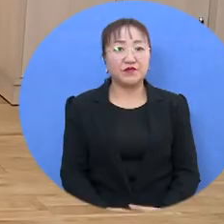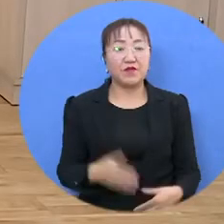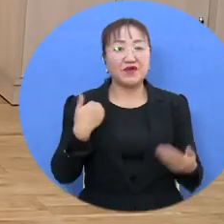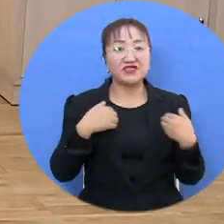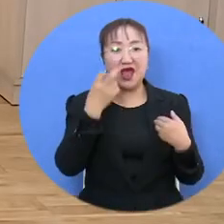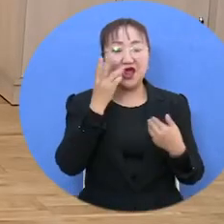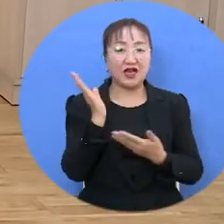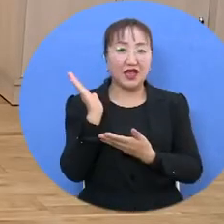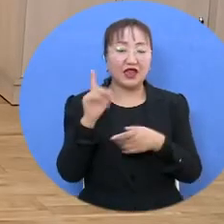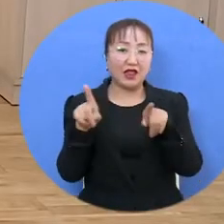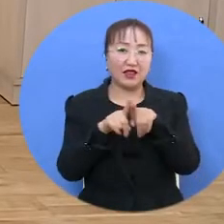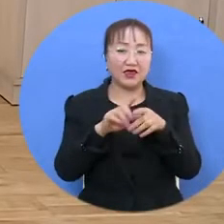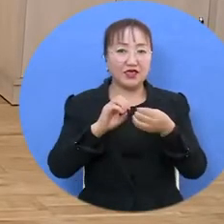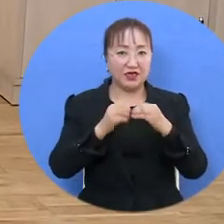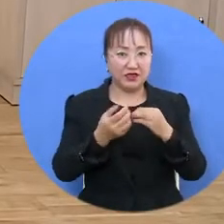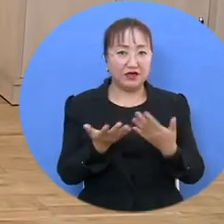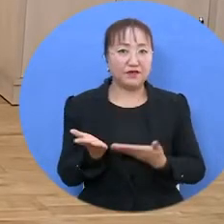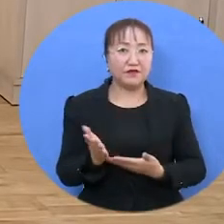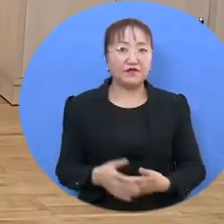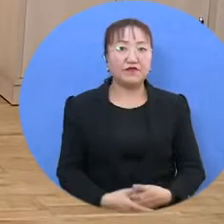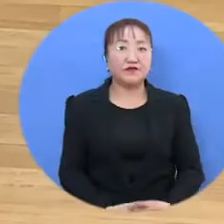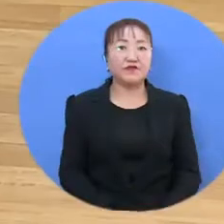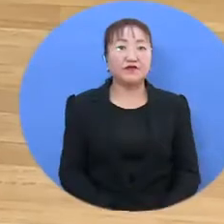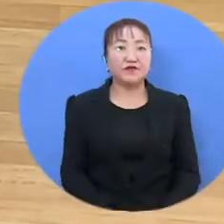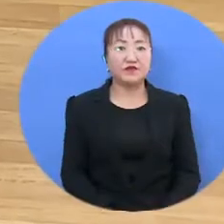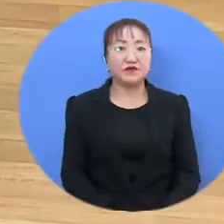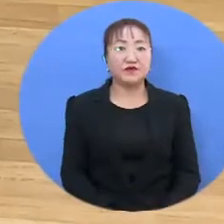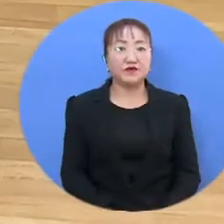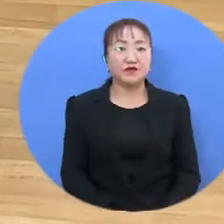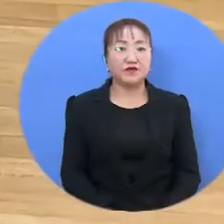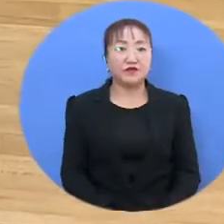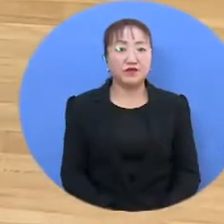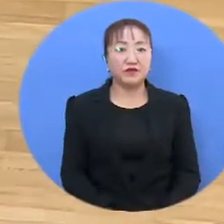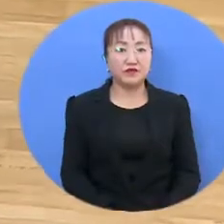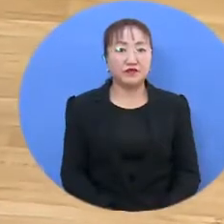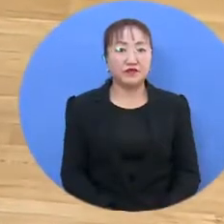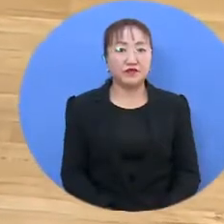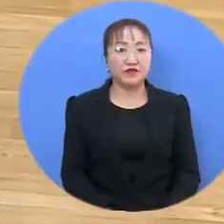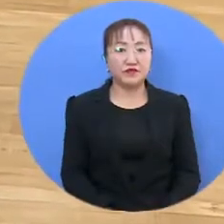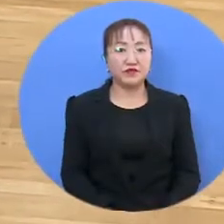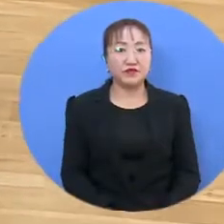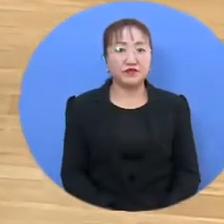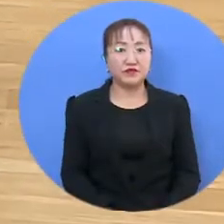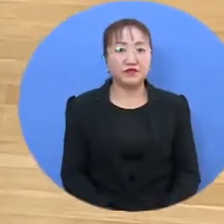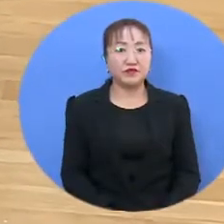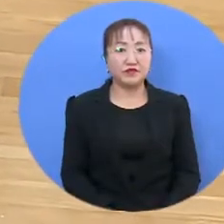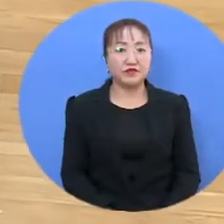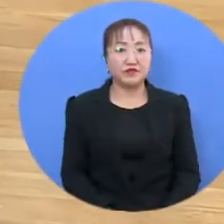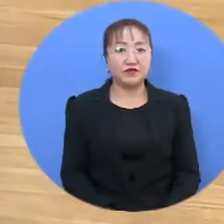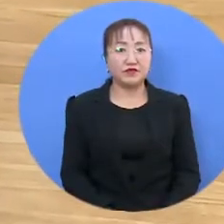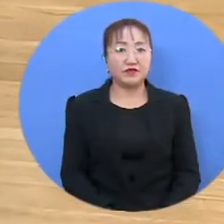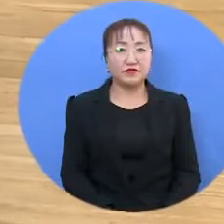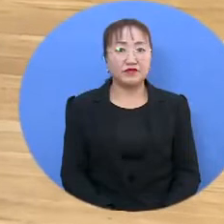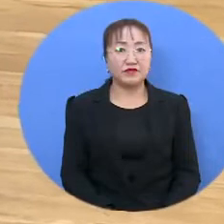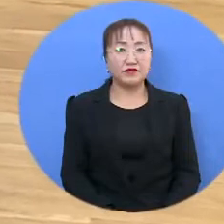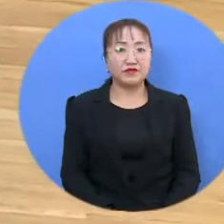цогсно. Тонгоож хоёр гараа газар туулж урагш гараараа хоёр алхам хийв. Энэ байдлаас биеийг чангалан